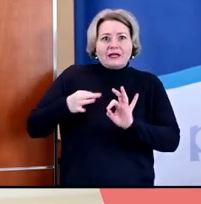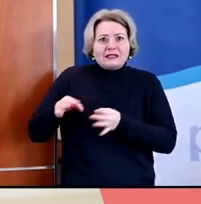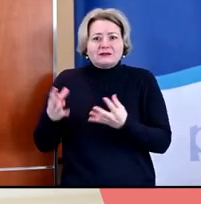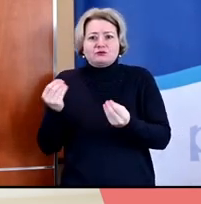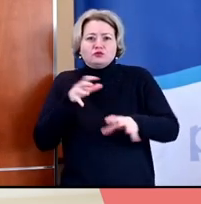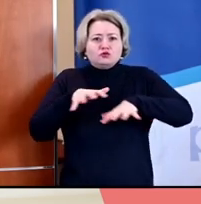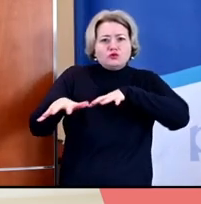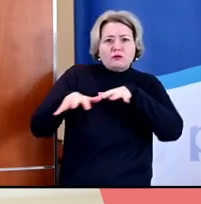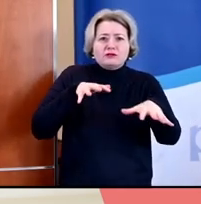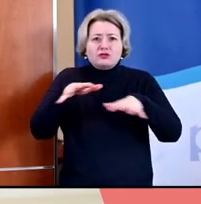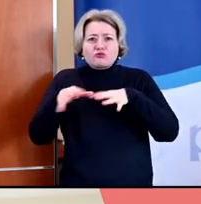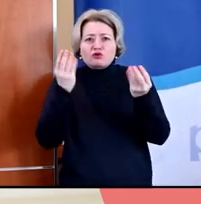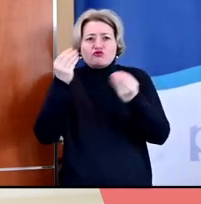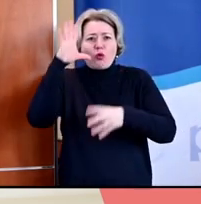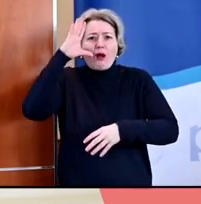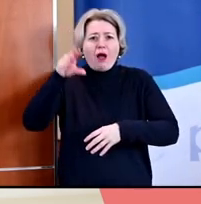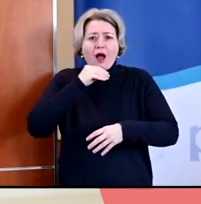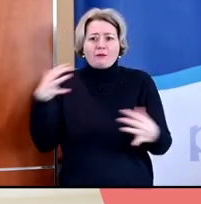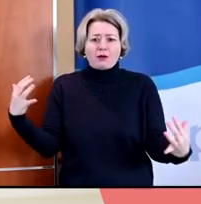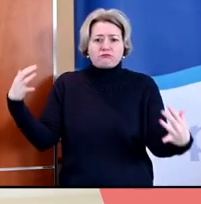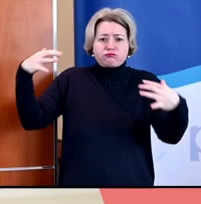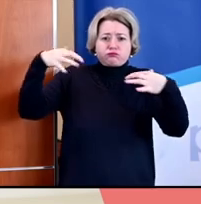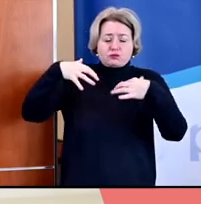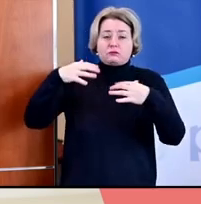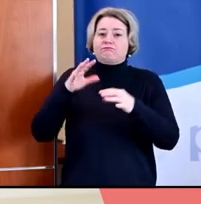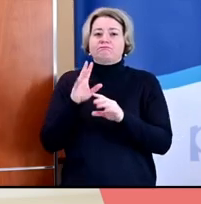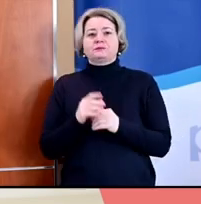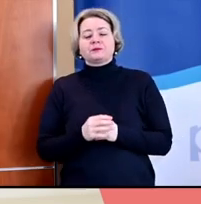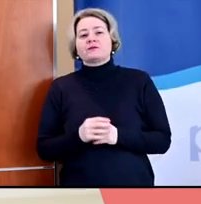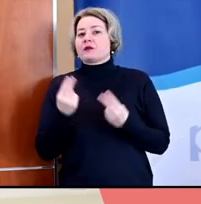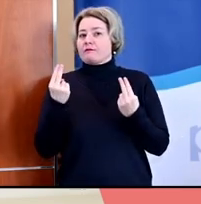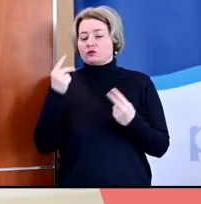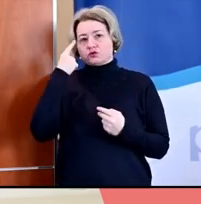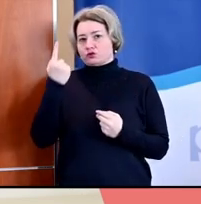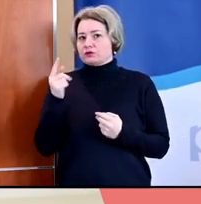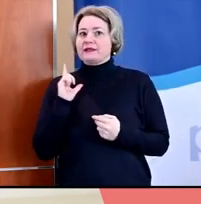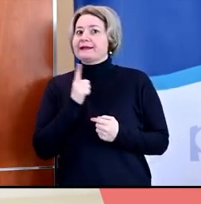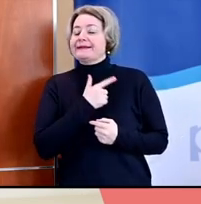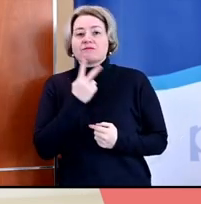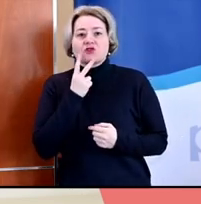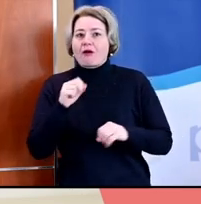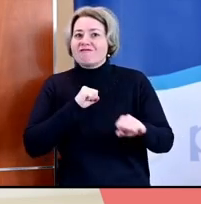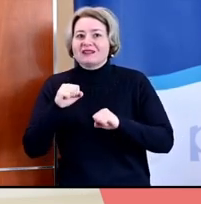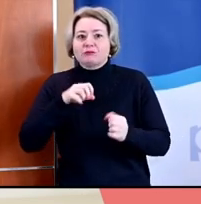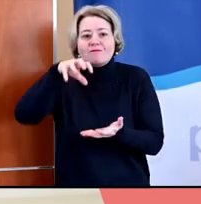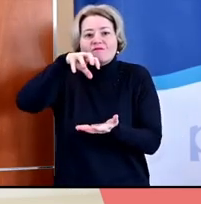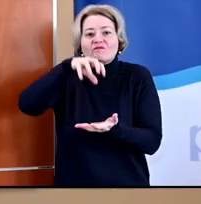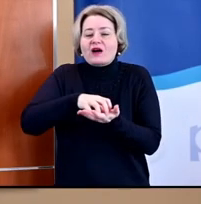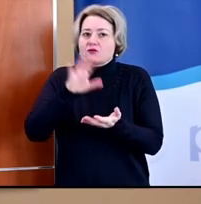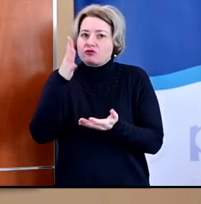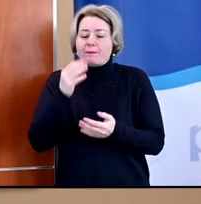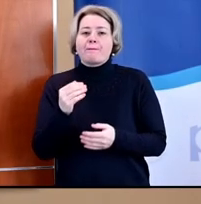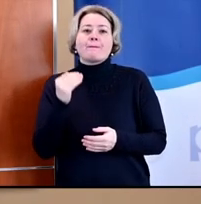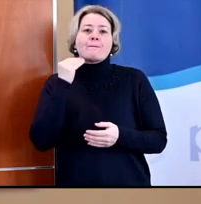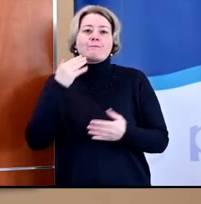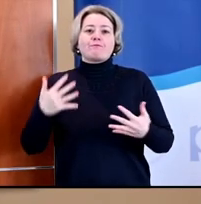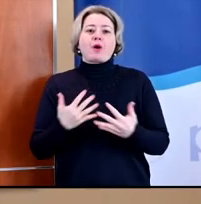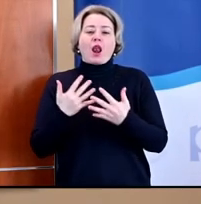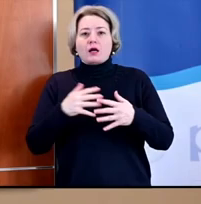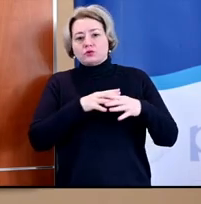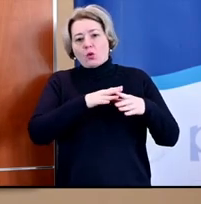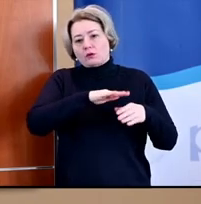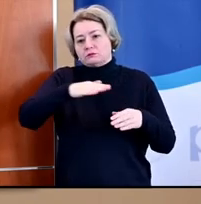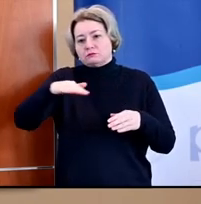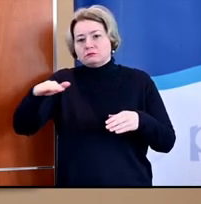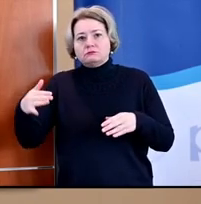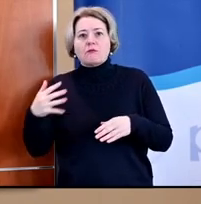látnunk és fontos azt tudni hogy itt nem csak veszprémről van szó hanem a balatonbakony régióról is tehát amikor